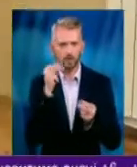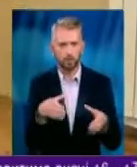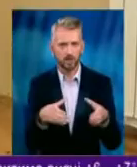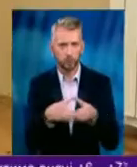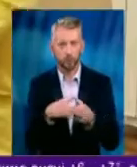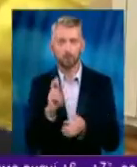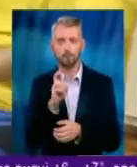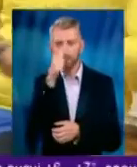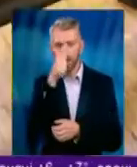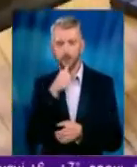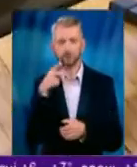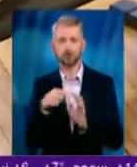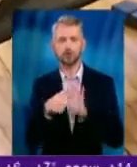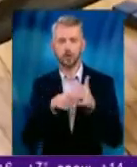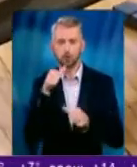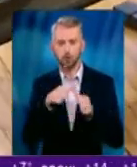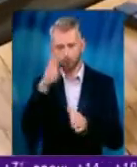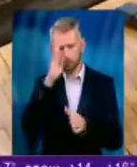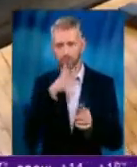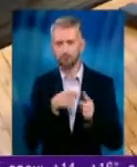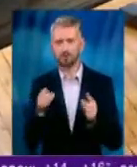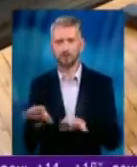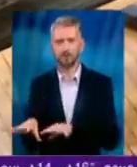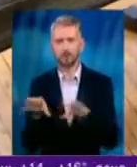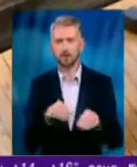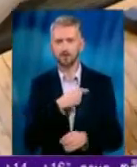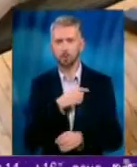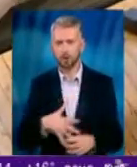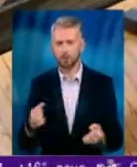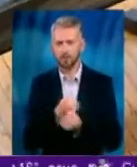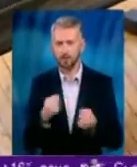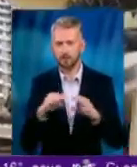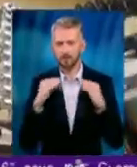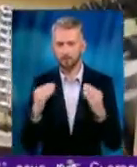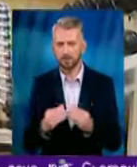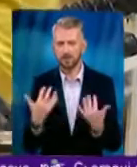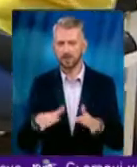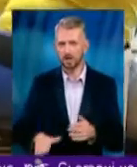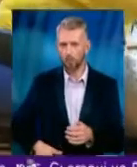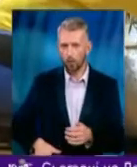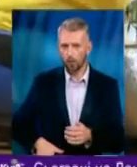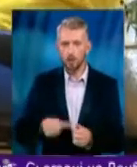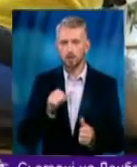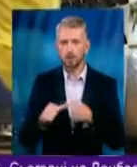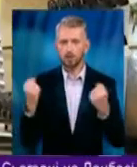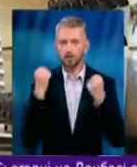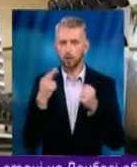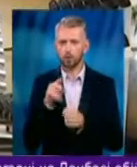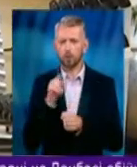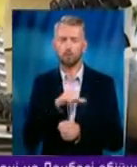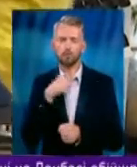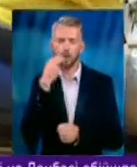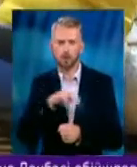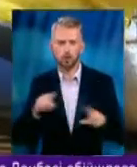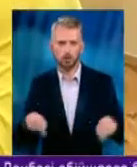березні 2016-го хлопець під час евакуації поранених підірвався на міні та втратив ногу. Саме спорт став для нього